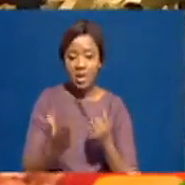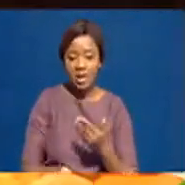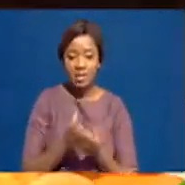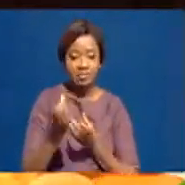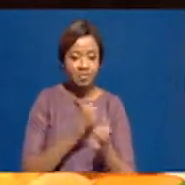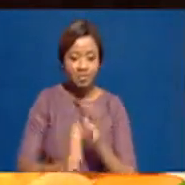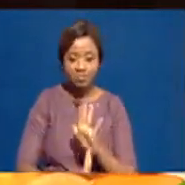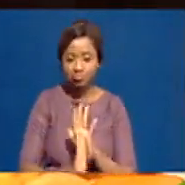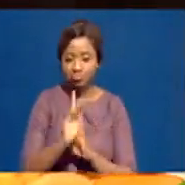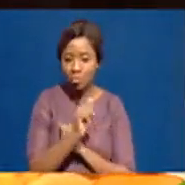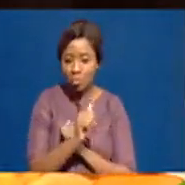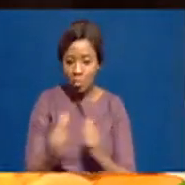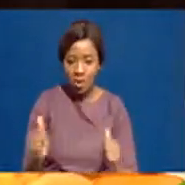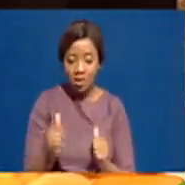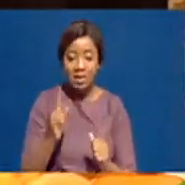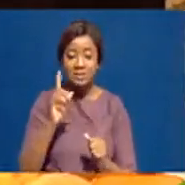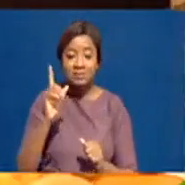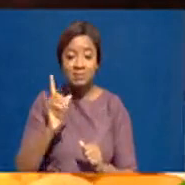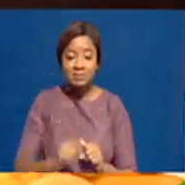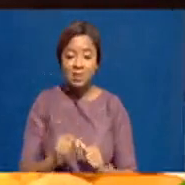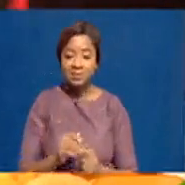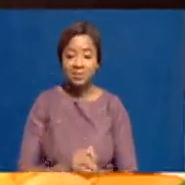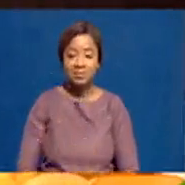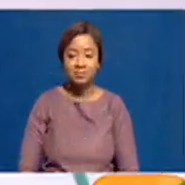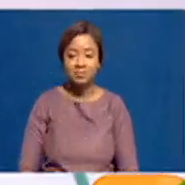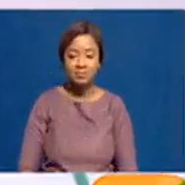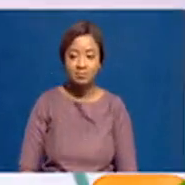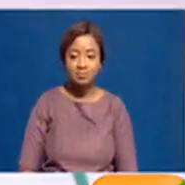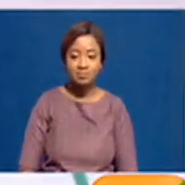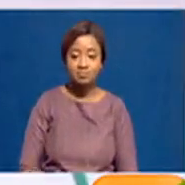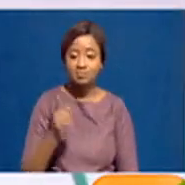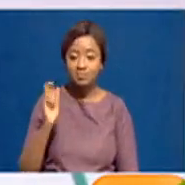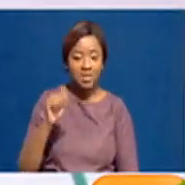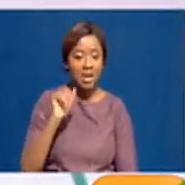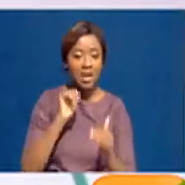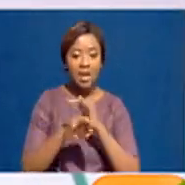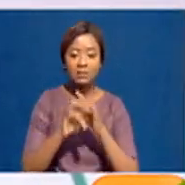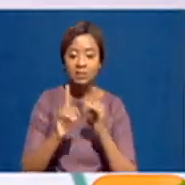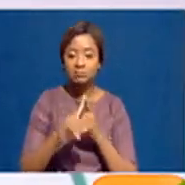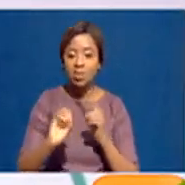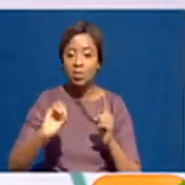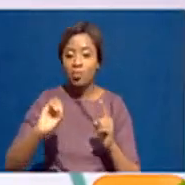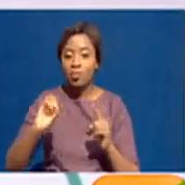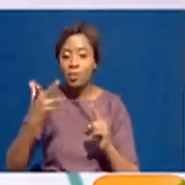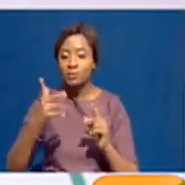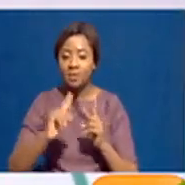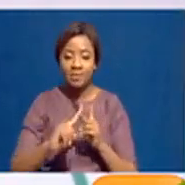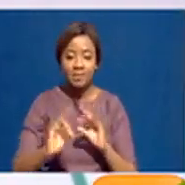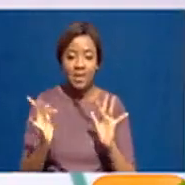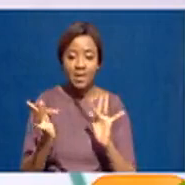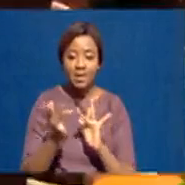for small-scale traders at no cost to the business community. Wanaweza kutumia WhatsApp, watumia